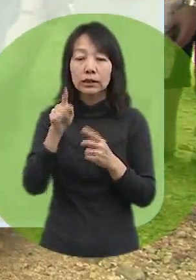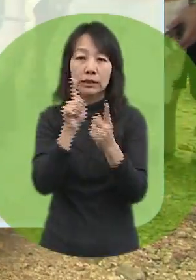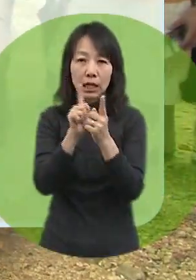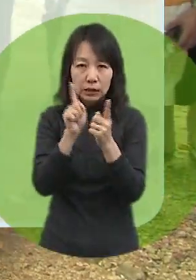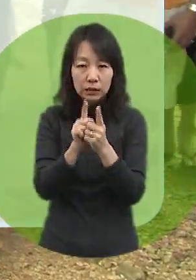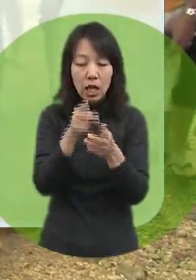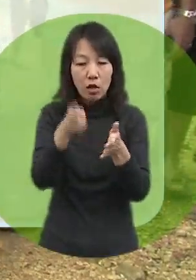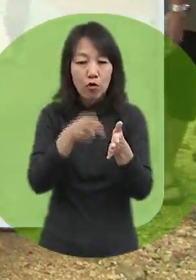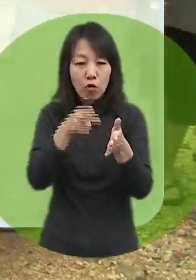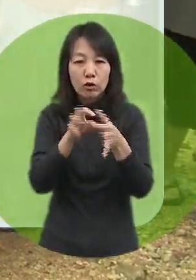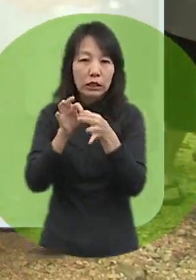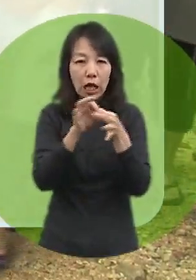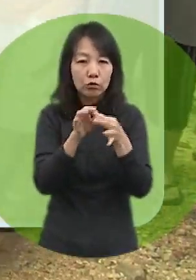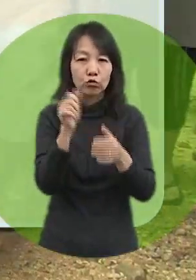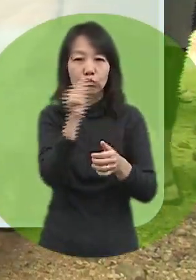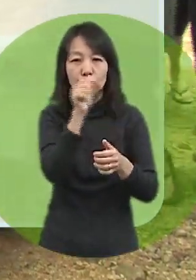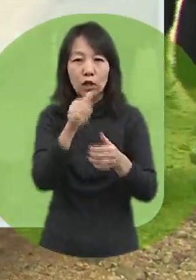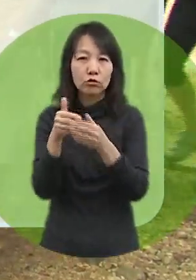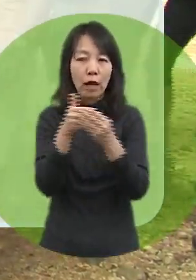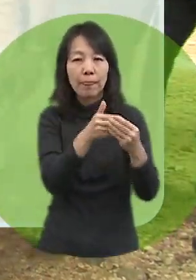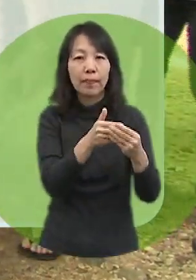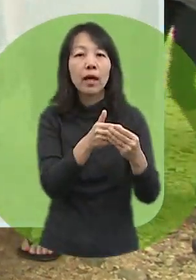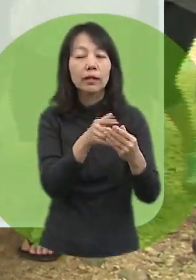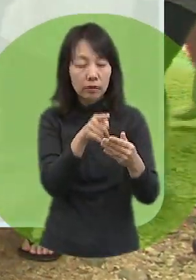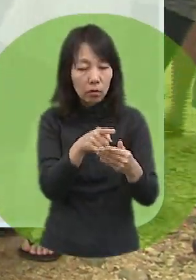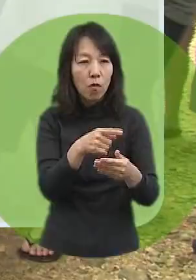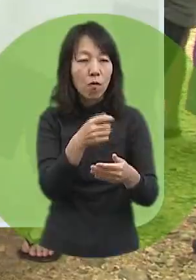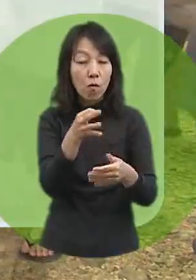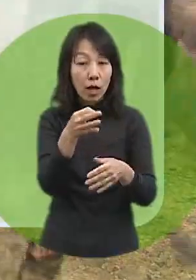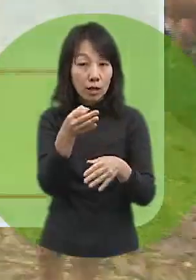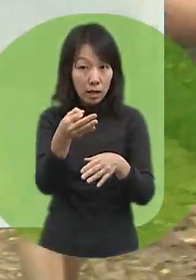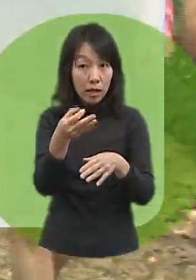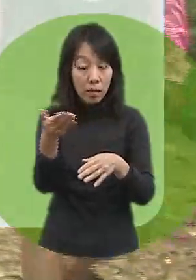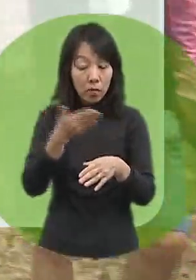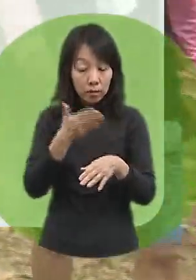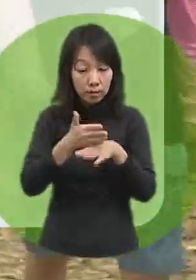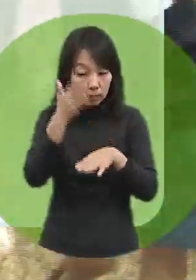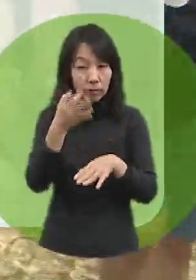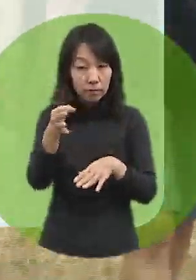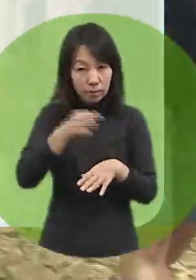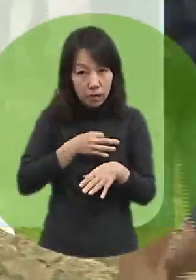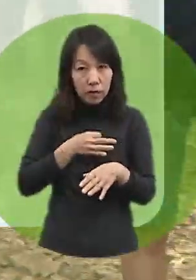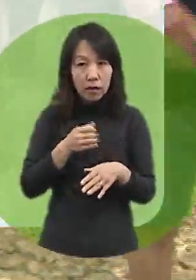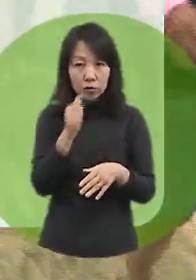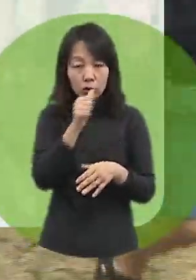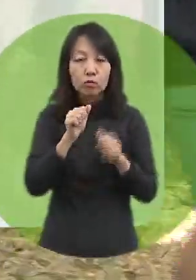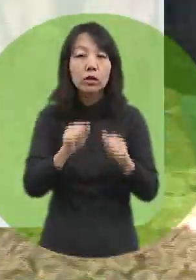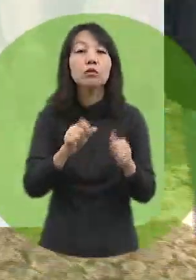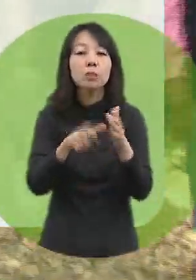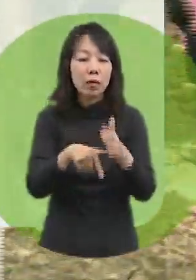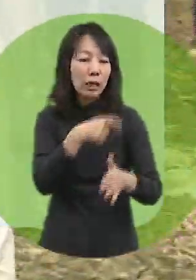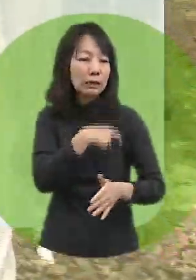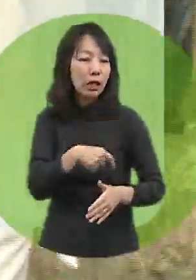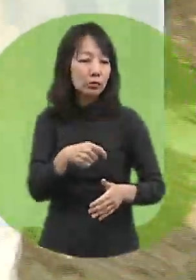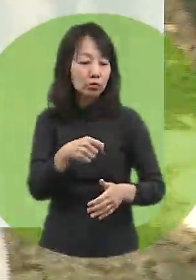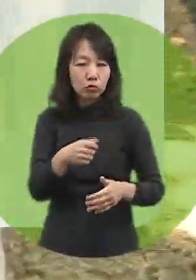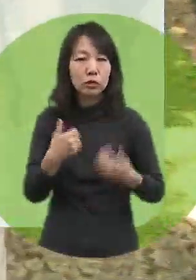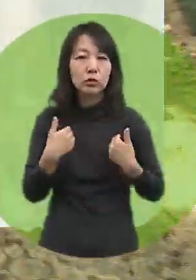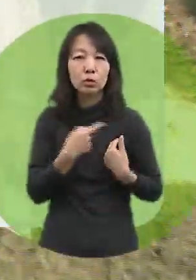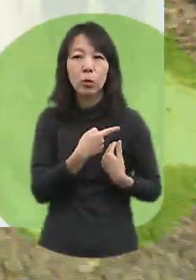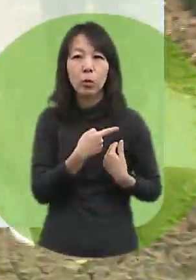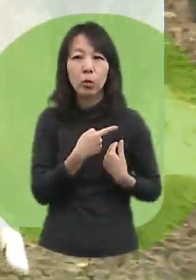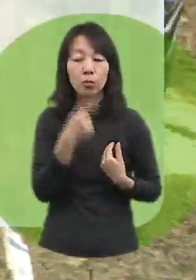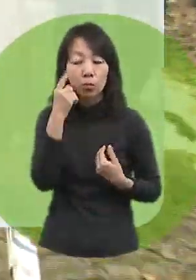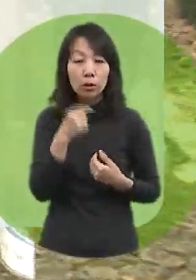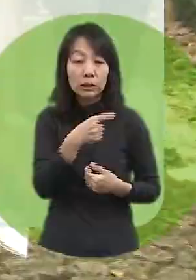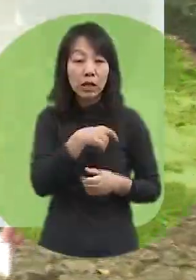行に関する通訳案内を報酬を得て行う場合には資格が必要になります。これを守らないと法